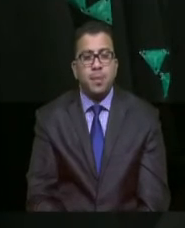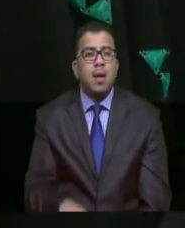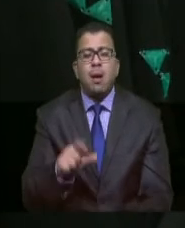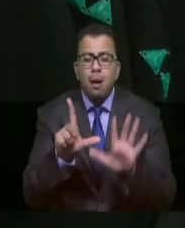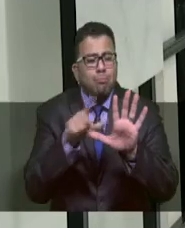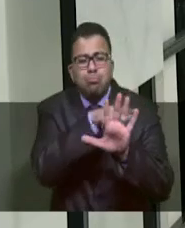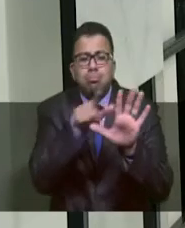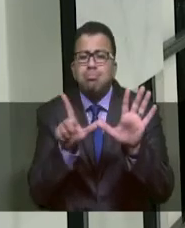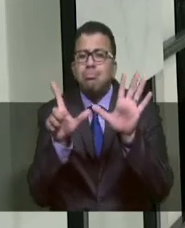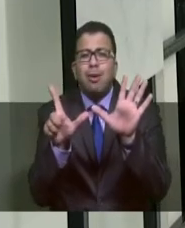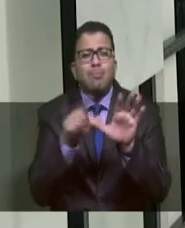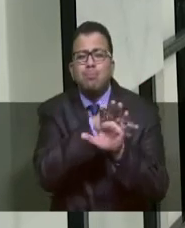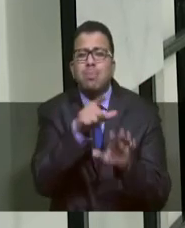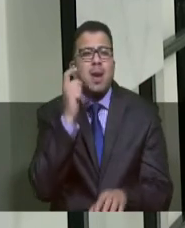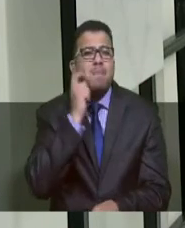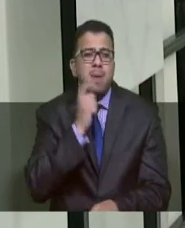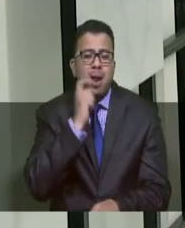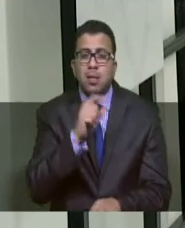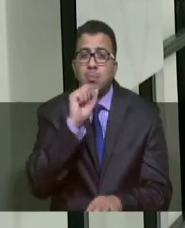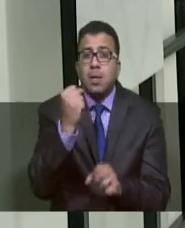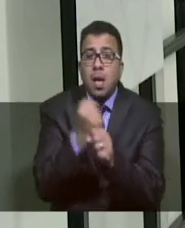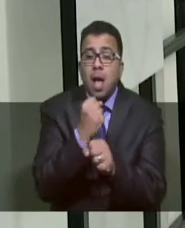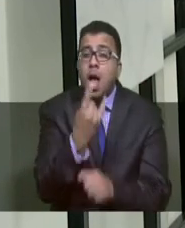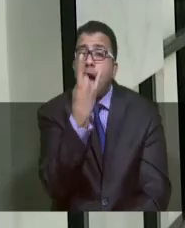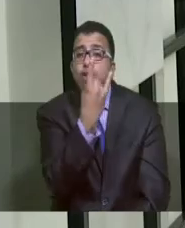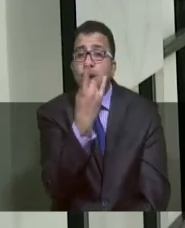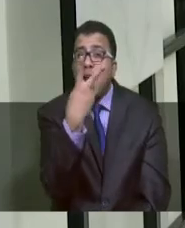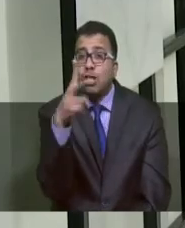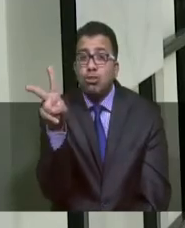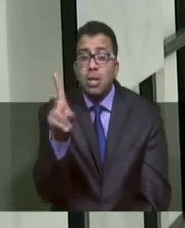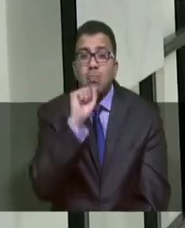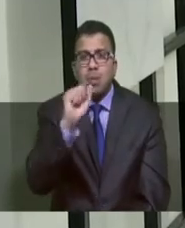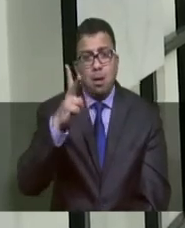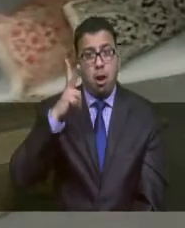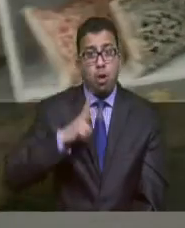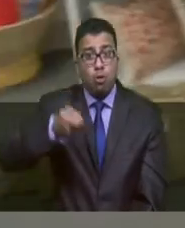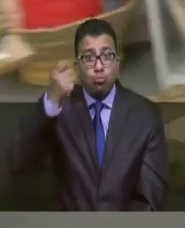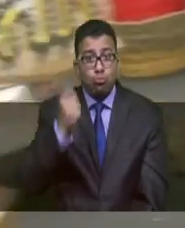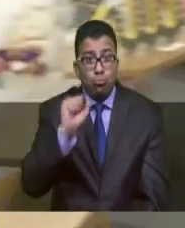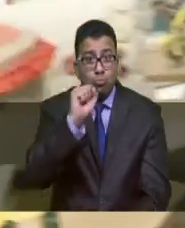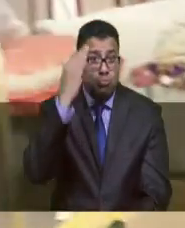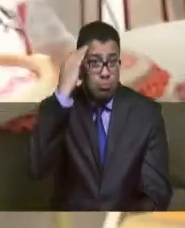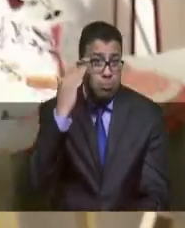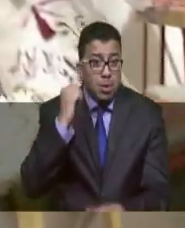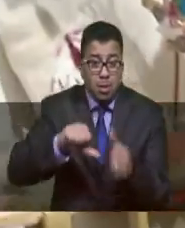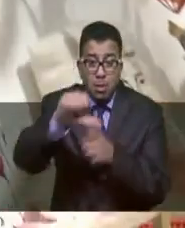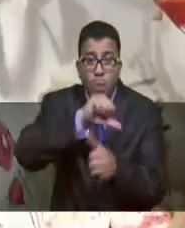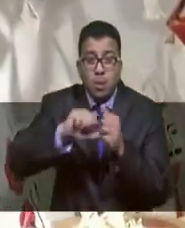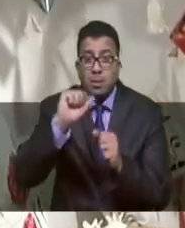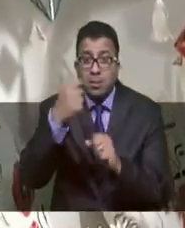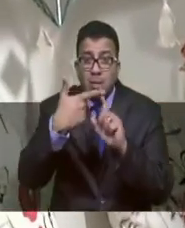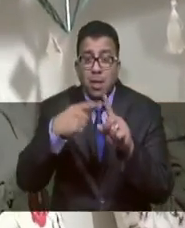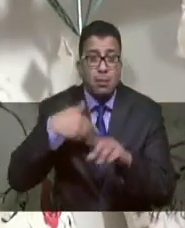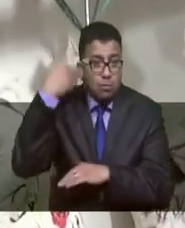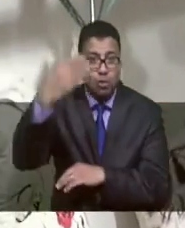والإمارات المجاورة. ويعتزم مركز أعمال 2020 لرواد الأعمال إطلاق الدورة الثانية من المعرض خلال شهر